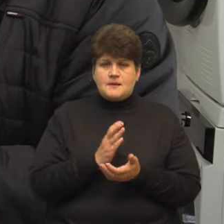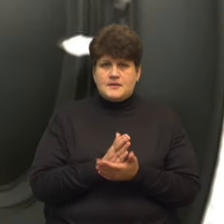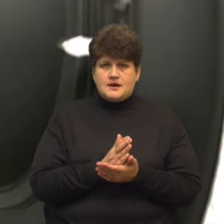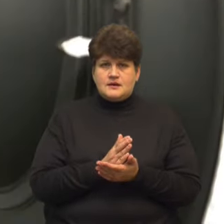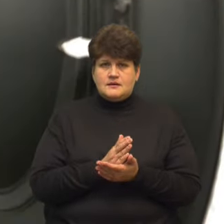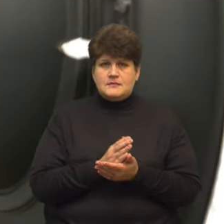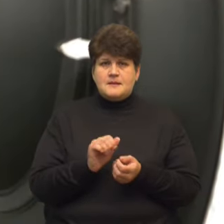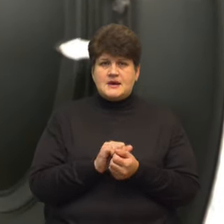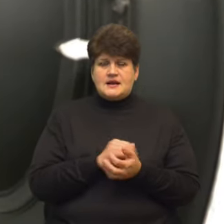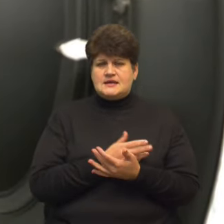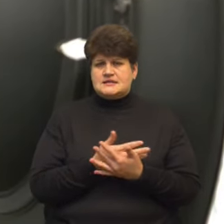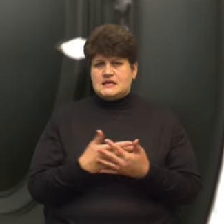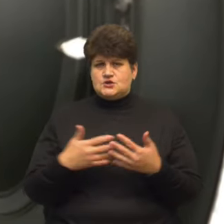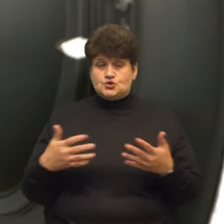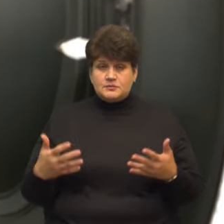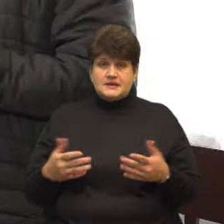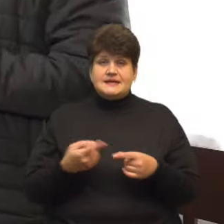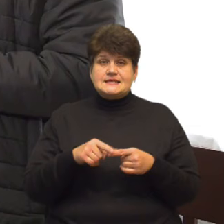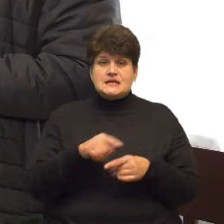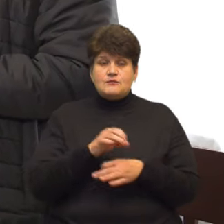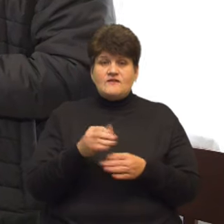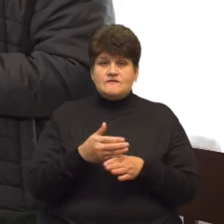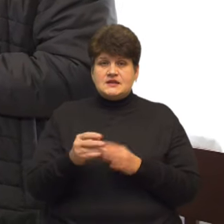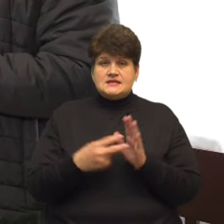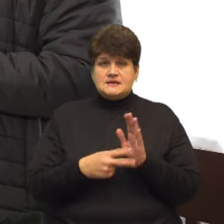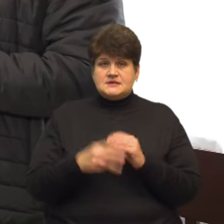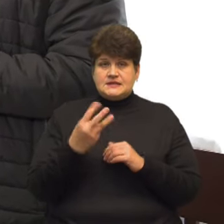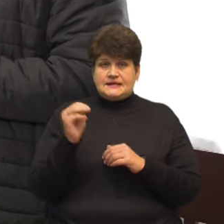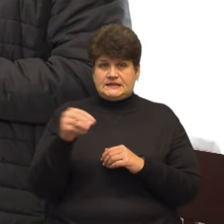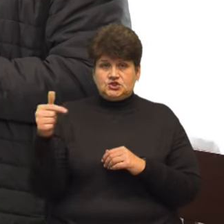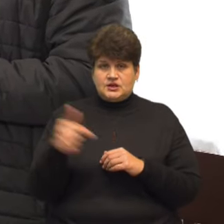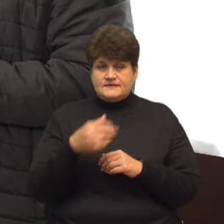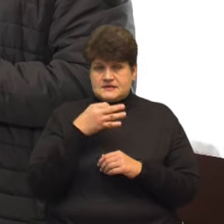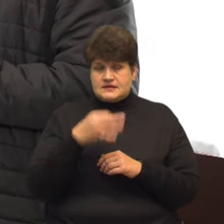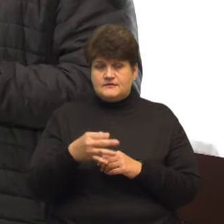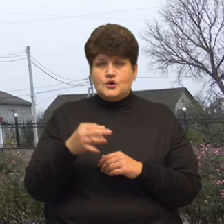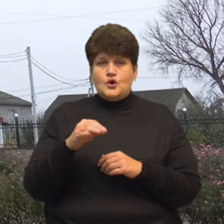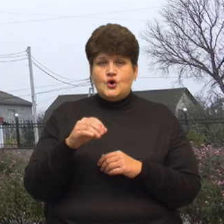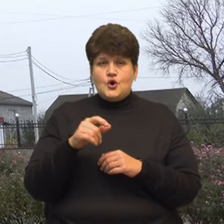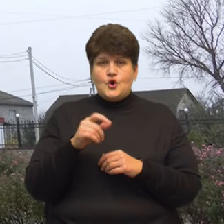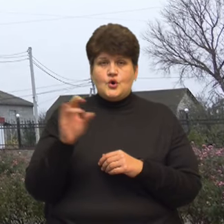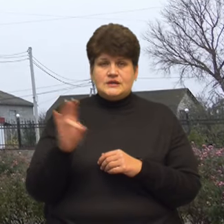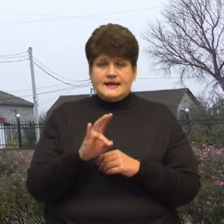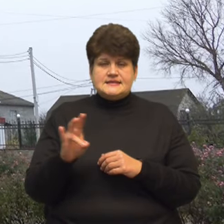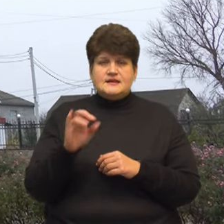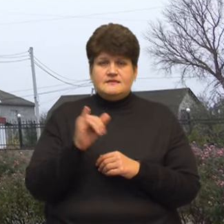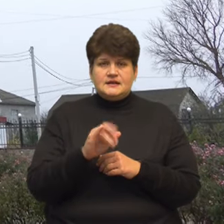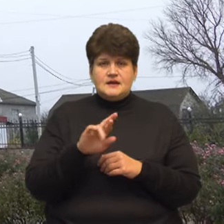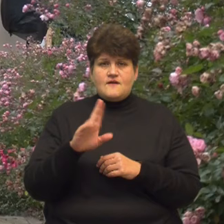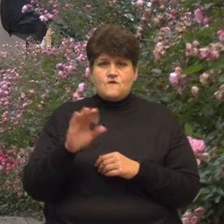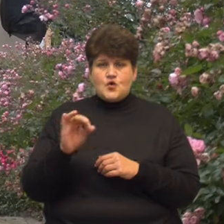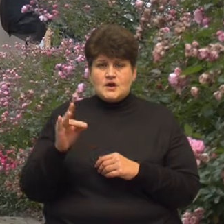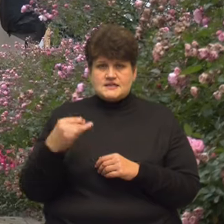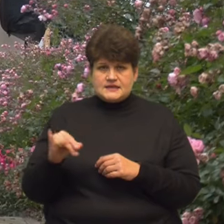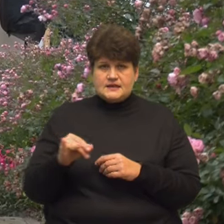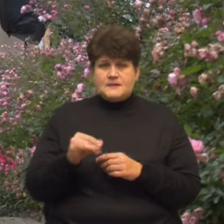пральні засоби каitс України на цей проєкт виділив 73 000 грн розповідає отець Іван Яворський каже приміщення для пральні пристосували за